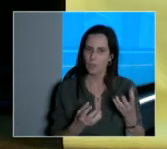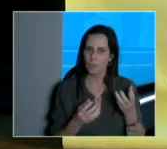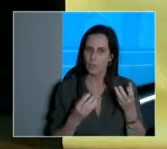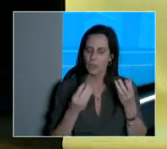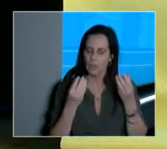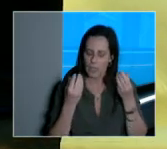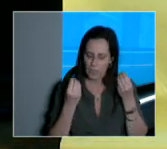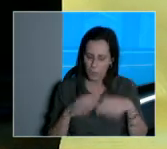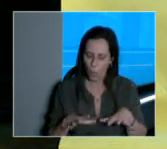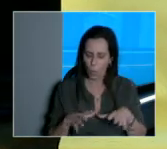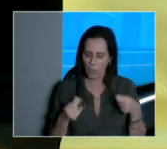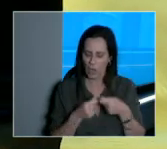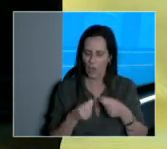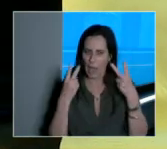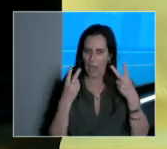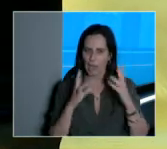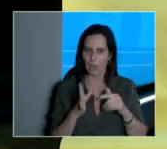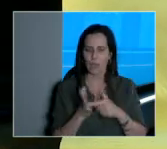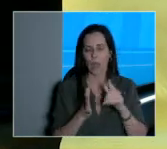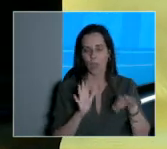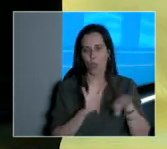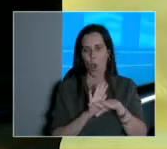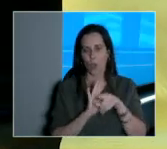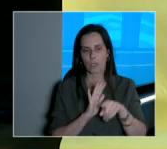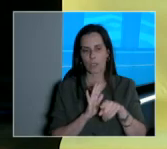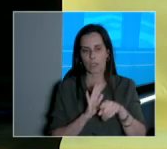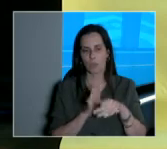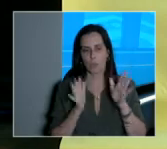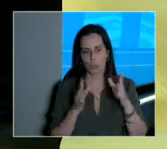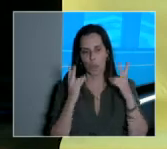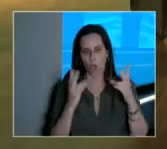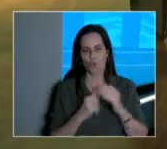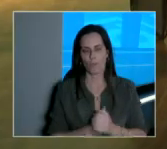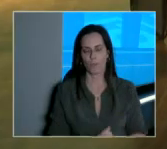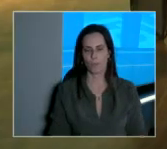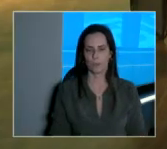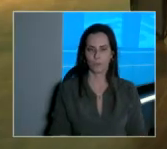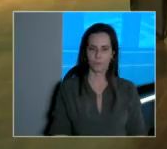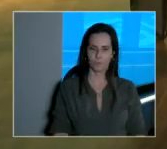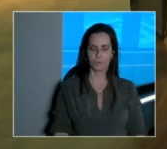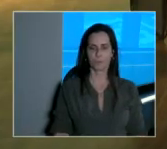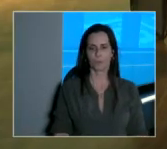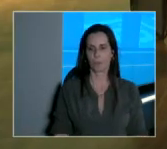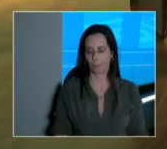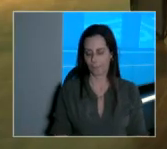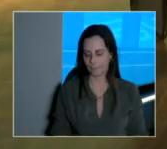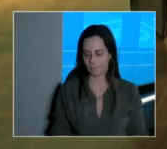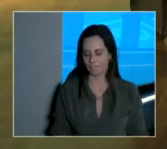הקשר לערך הכל כך כל כך בסיסי הזה, ולכן חוק היסוד הלאום מאוד מאוד חשוב. כן.